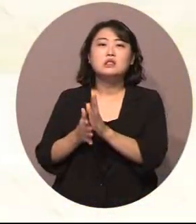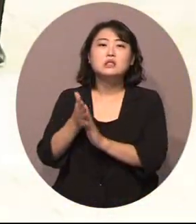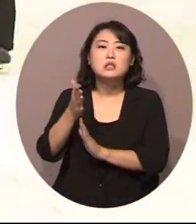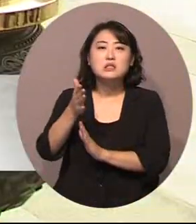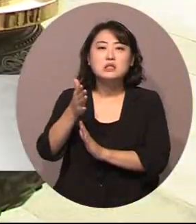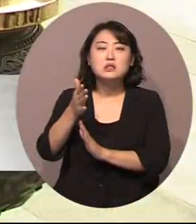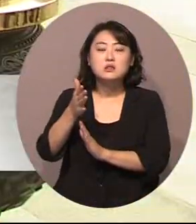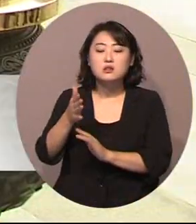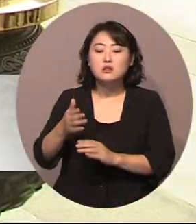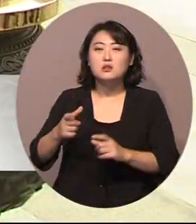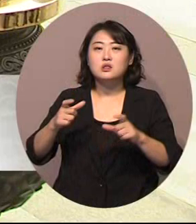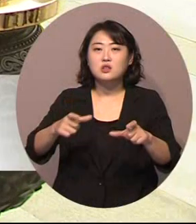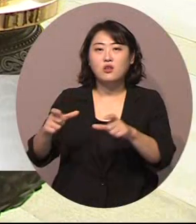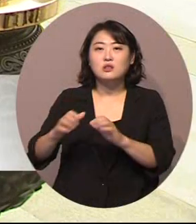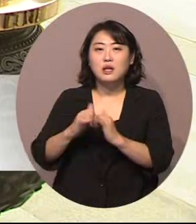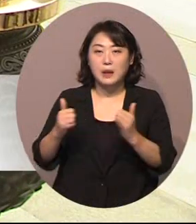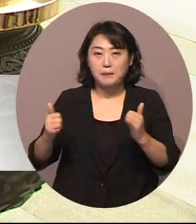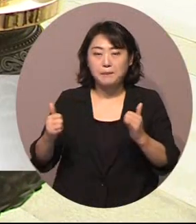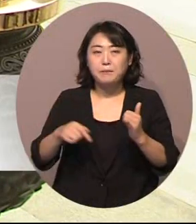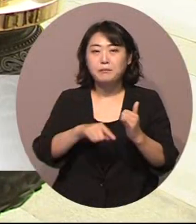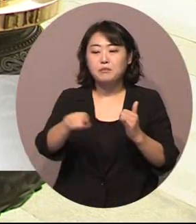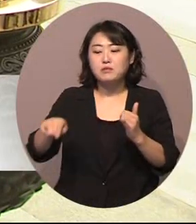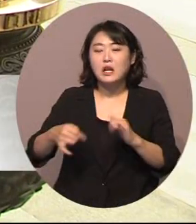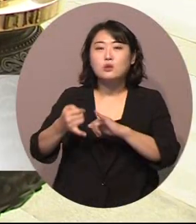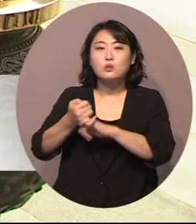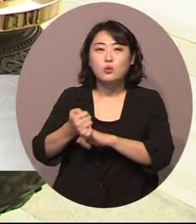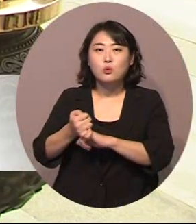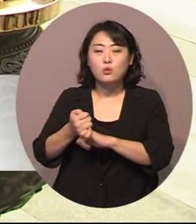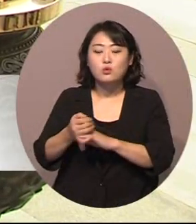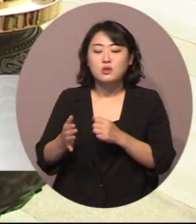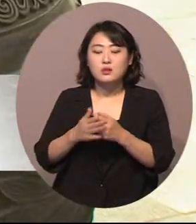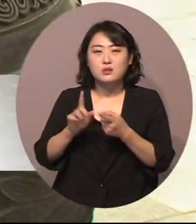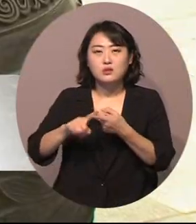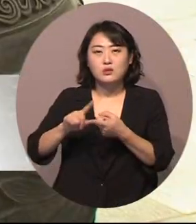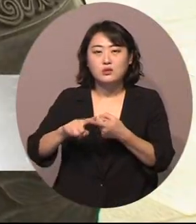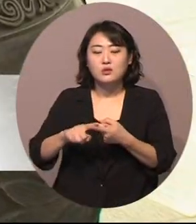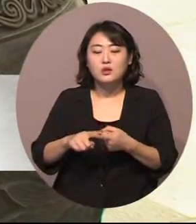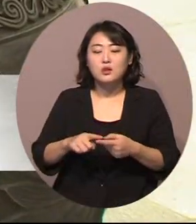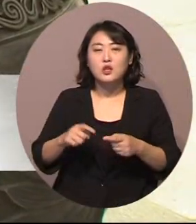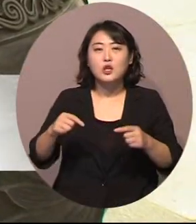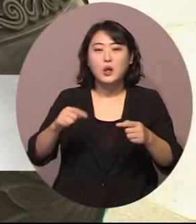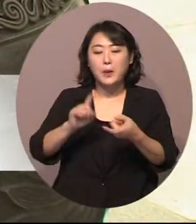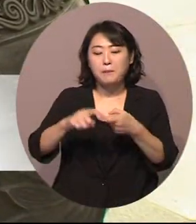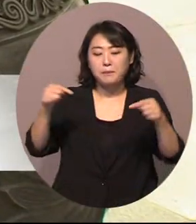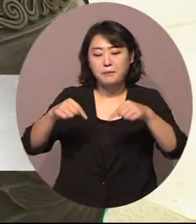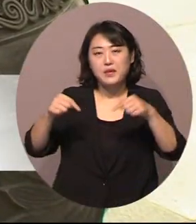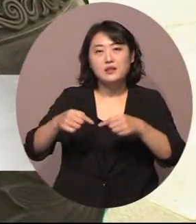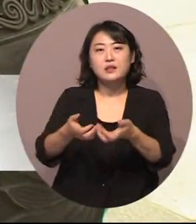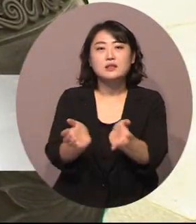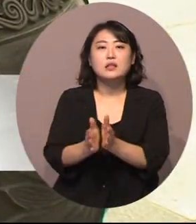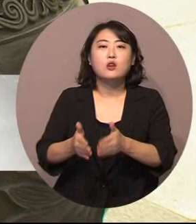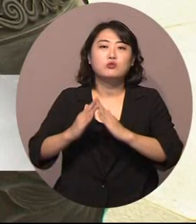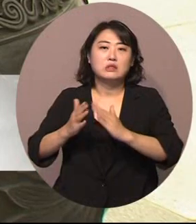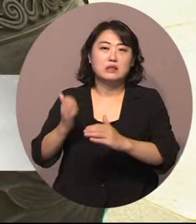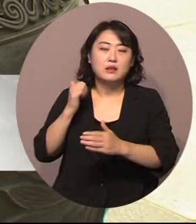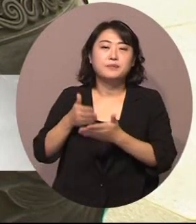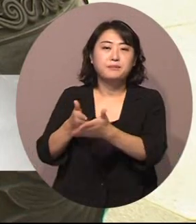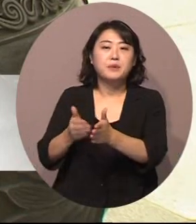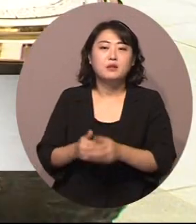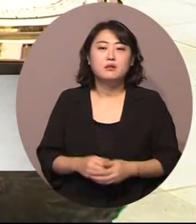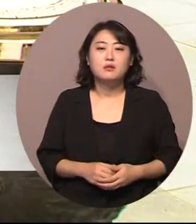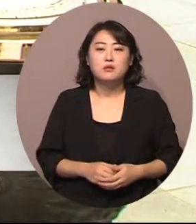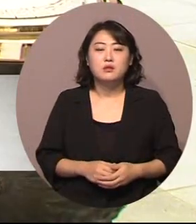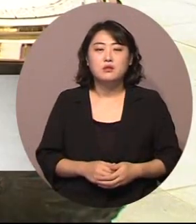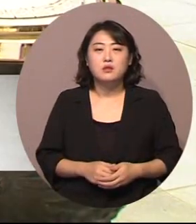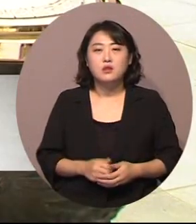한 약속과 관련해 야당과의 협의체 구성을 제안했습니다 조연은 국립대전현충원 참배를 마치고 기자들과